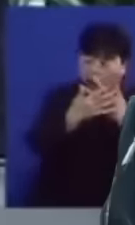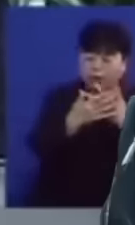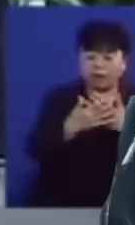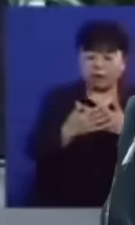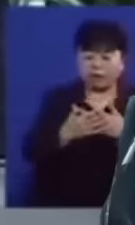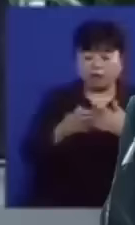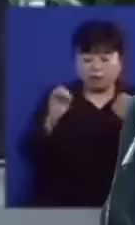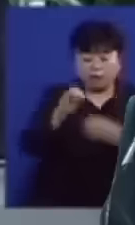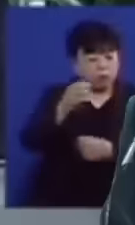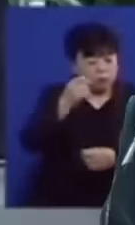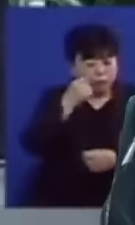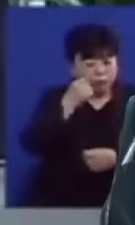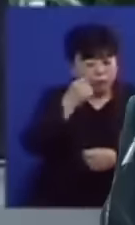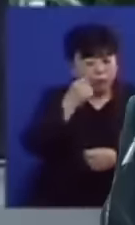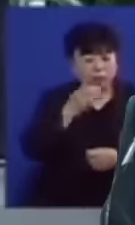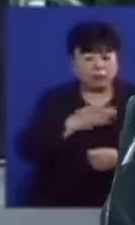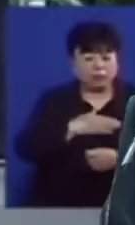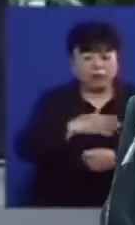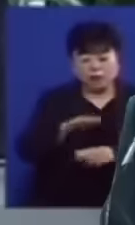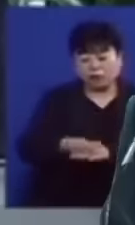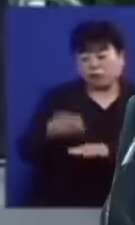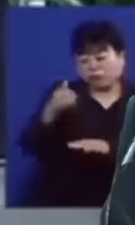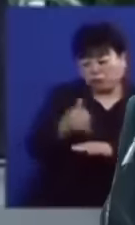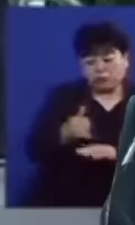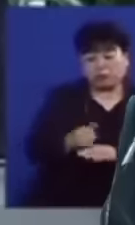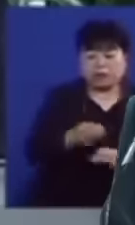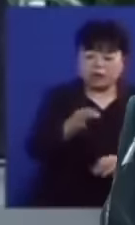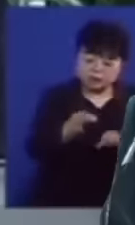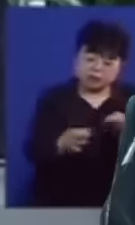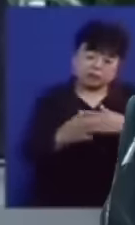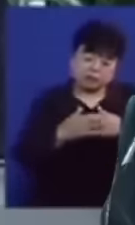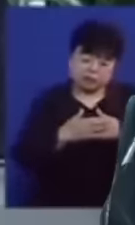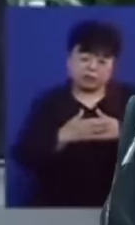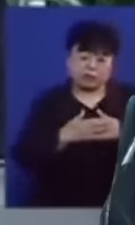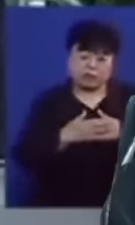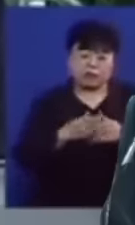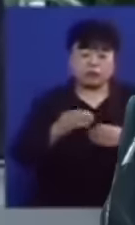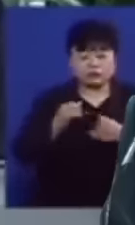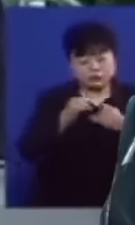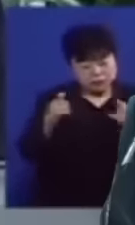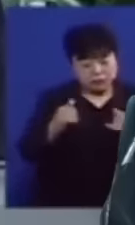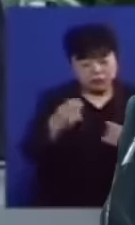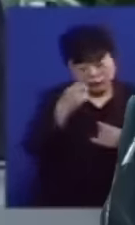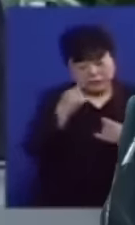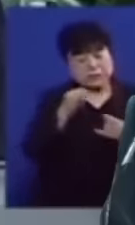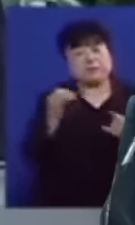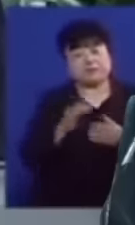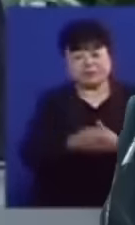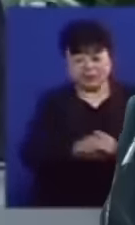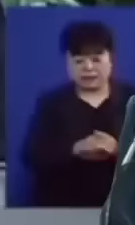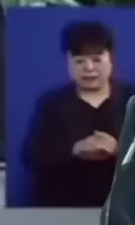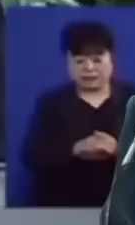없습니다. 난 땜쟁입니다. 난 농부입니다. 난 장사꾼입니다. 나는 공무원입니다. 나는 관리입니다.